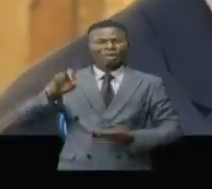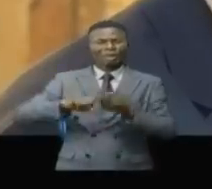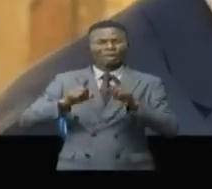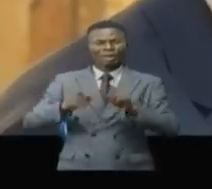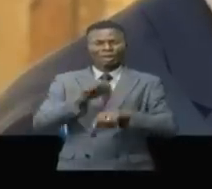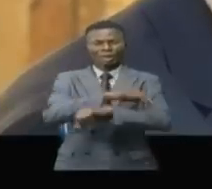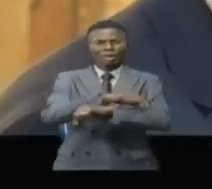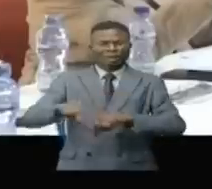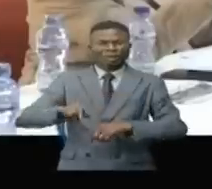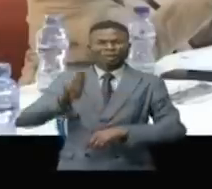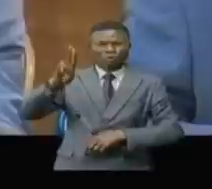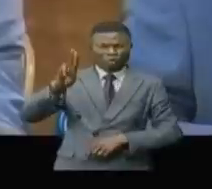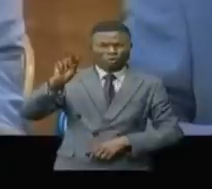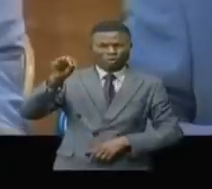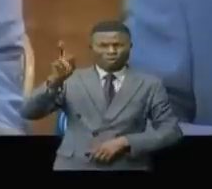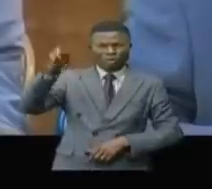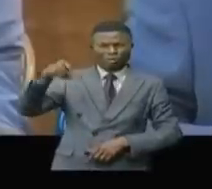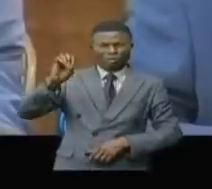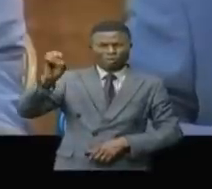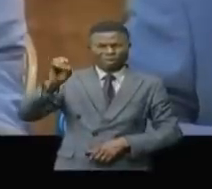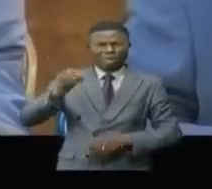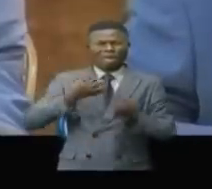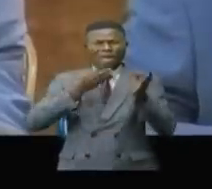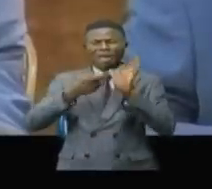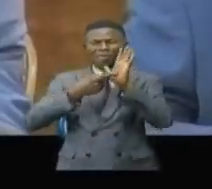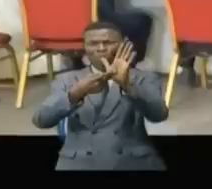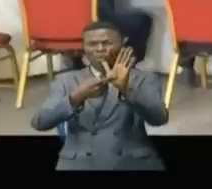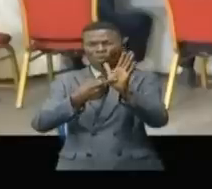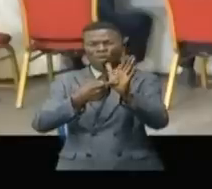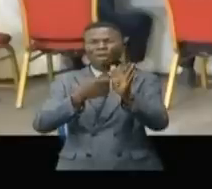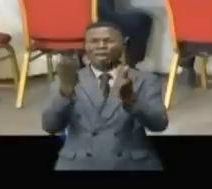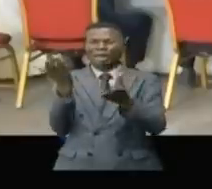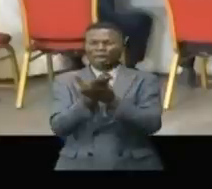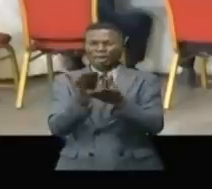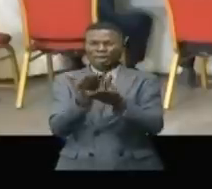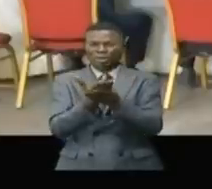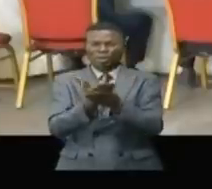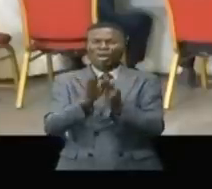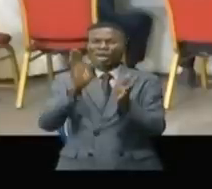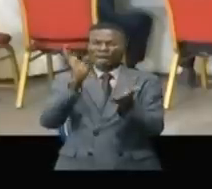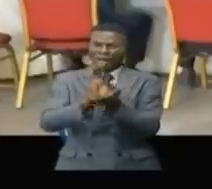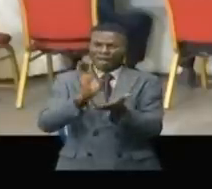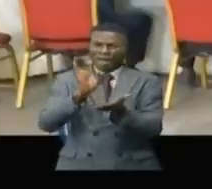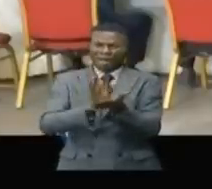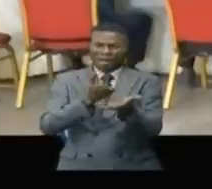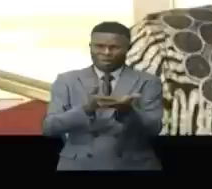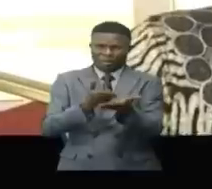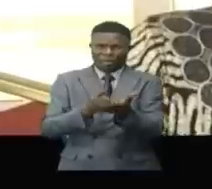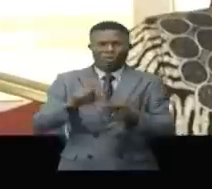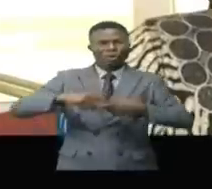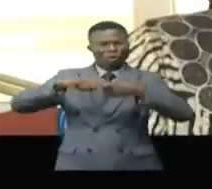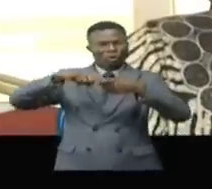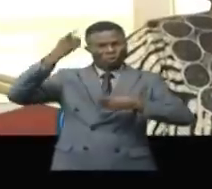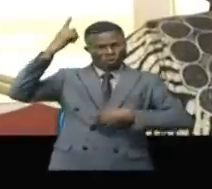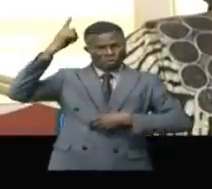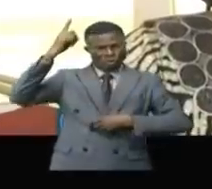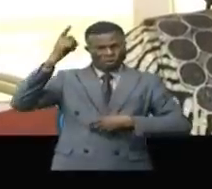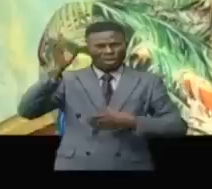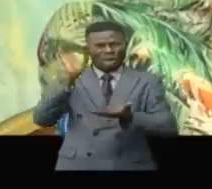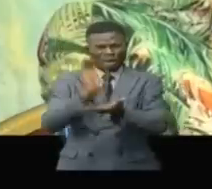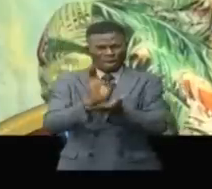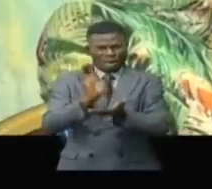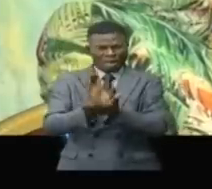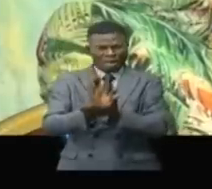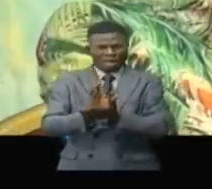de l'UNPC, présente le spécimen et lance le processus de 3 de la carte, pourtant suspendu, comme le martèle Jean-Marie